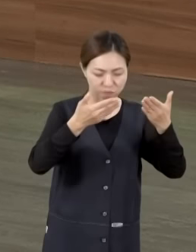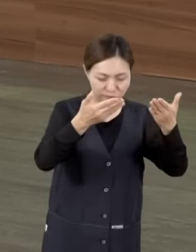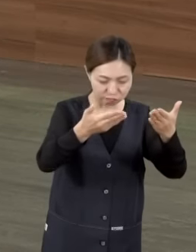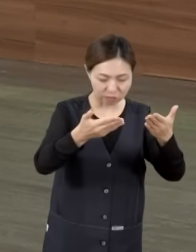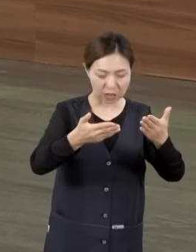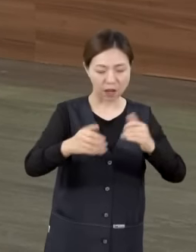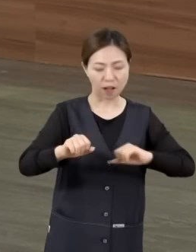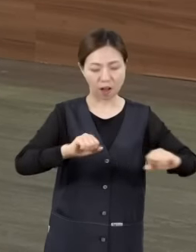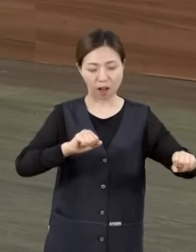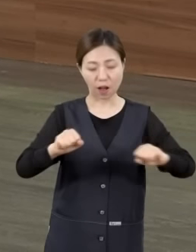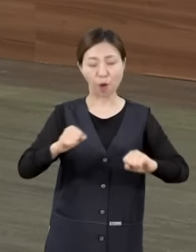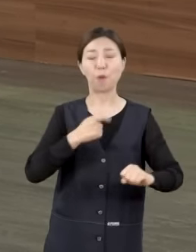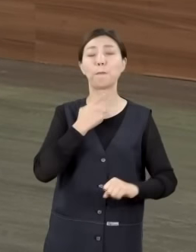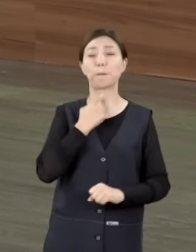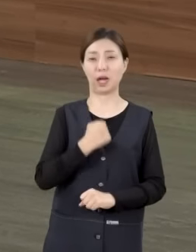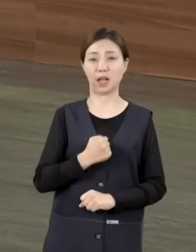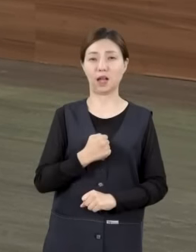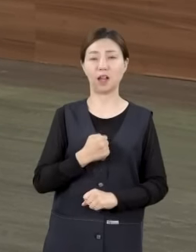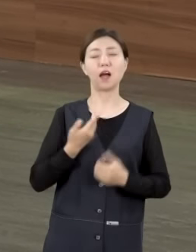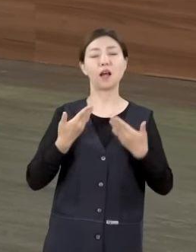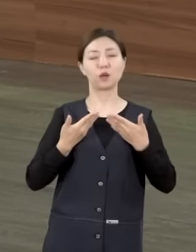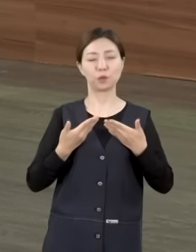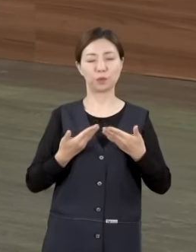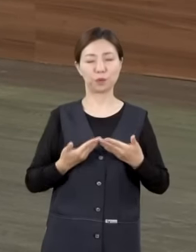조용히 활동하는